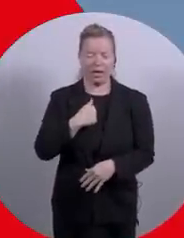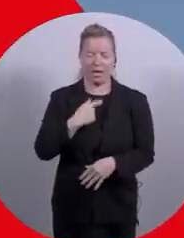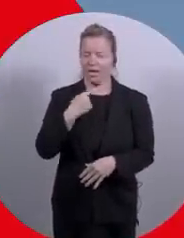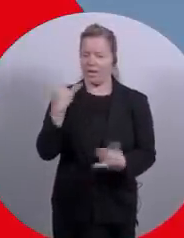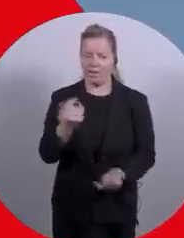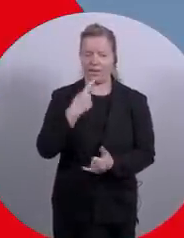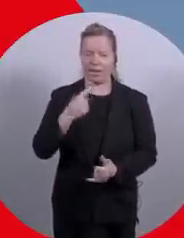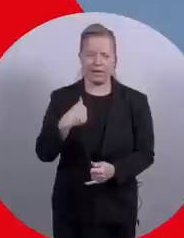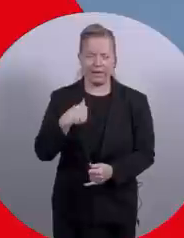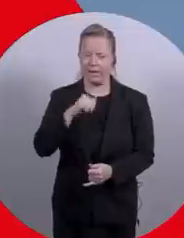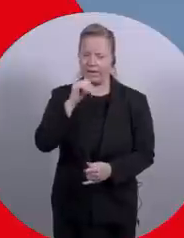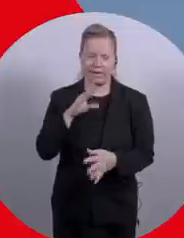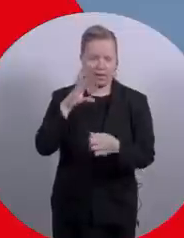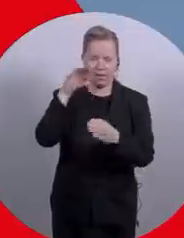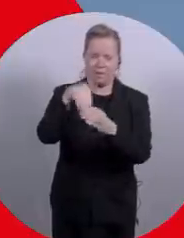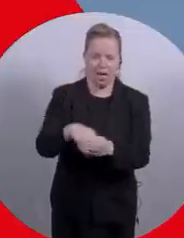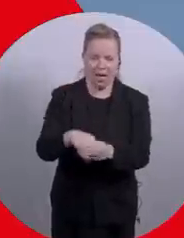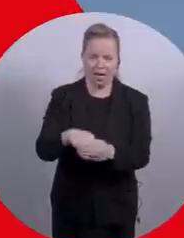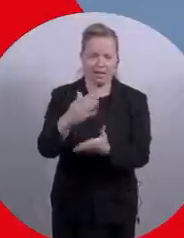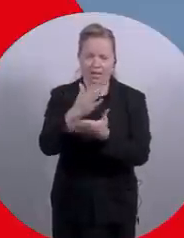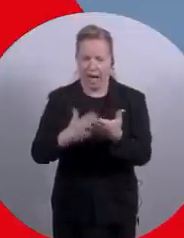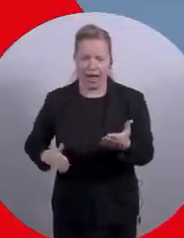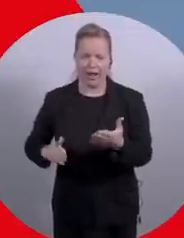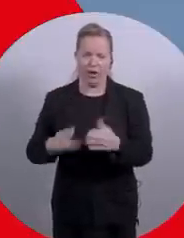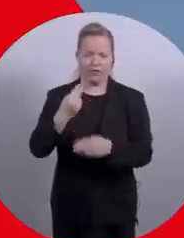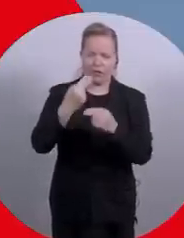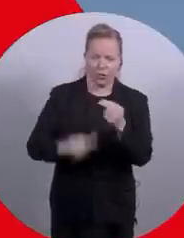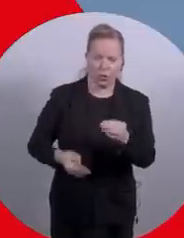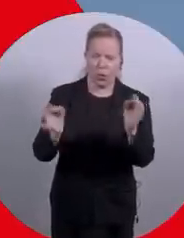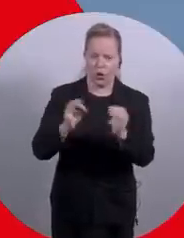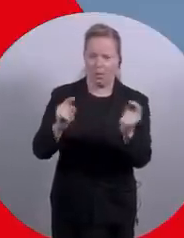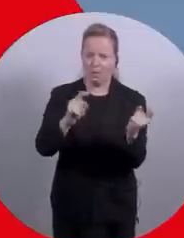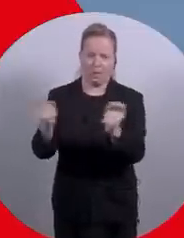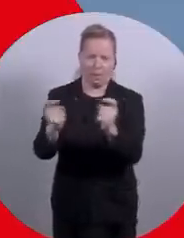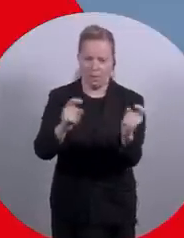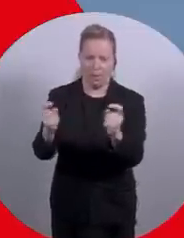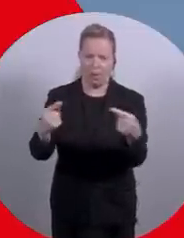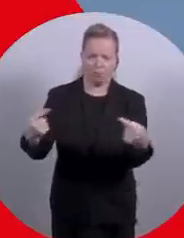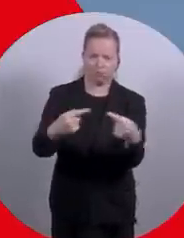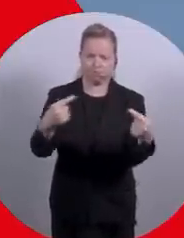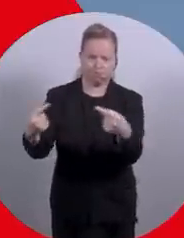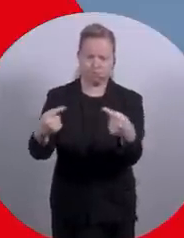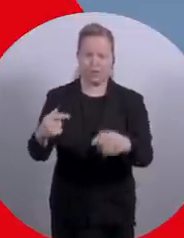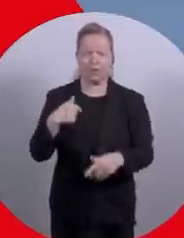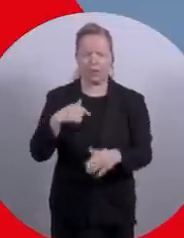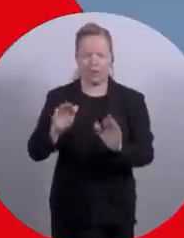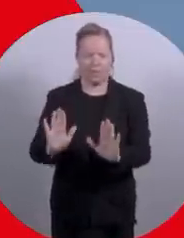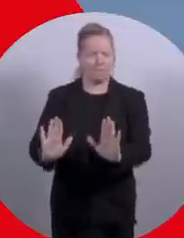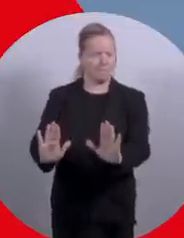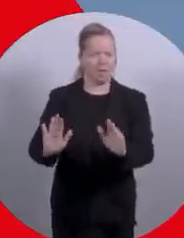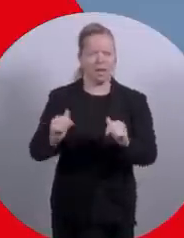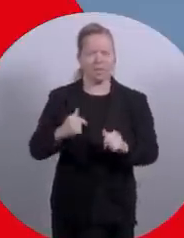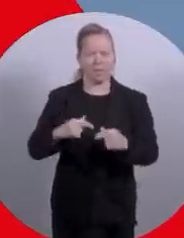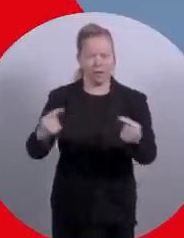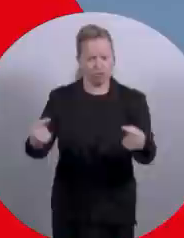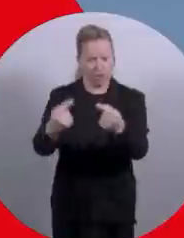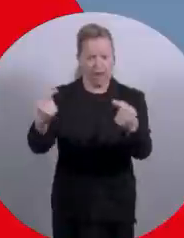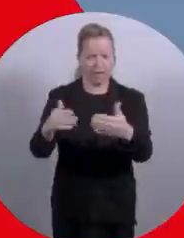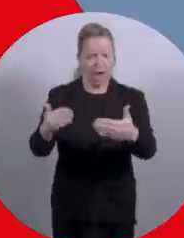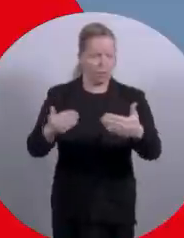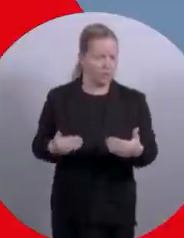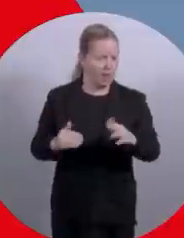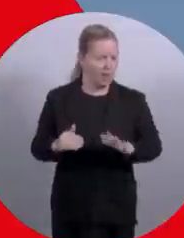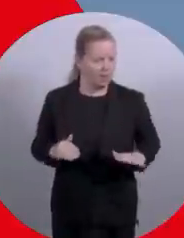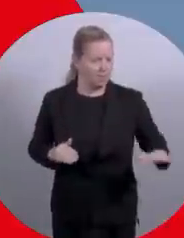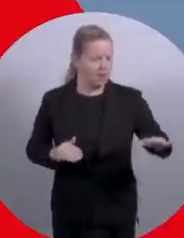bin nicht verletzt war nie Teil dieser Auseinandersetzungen und habe ganz bewusst außerhalb diese Streits mit vielen von euch